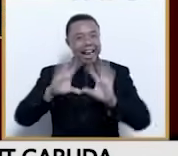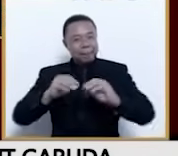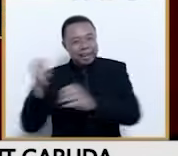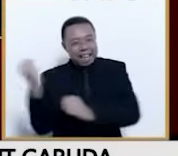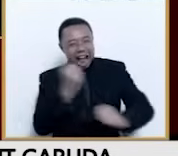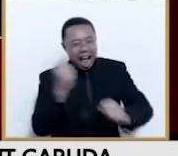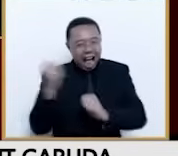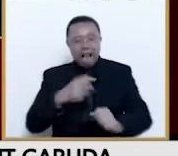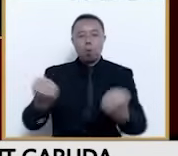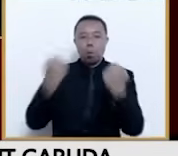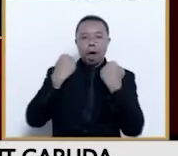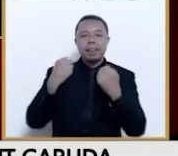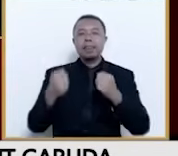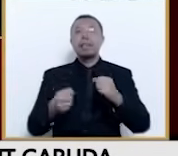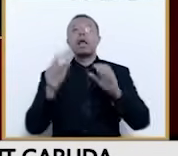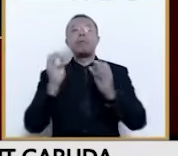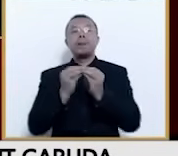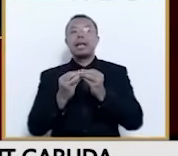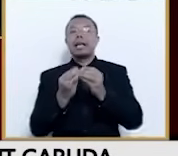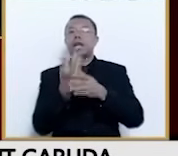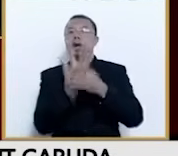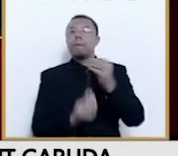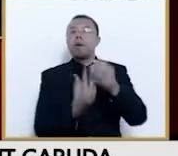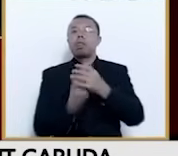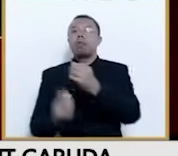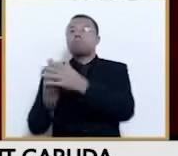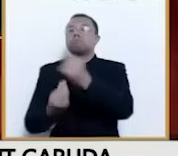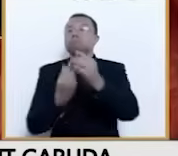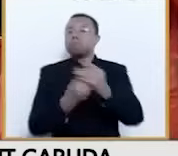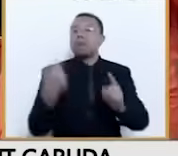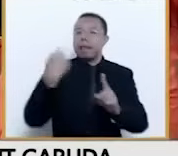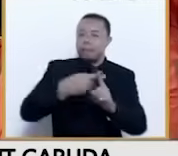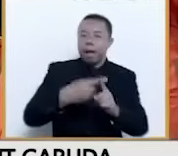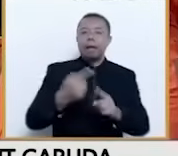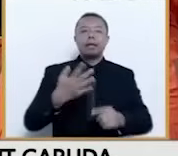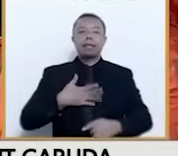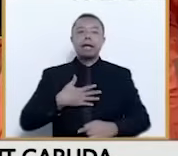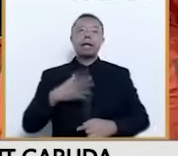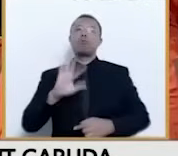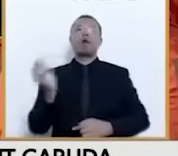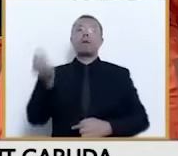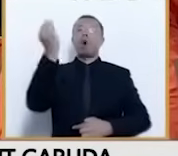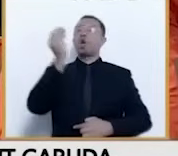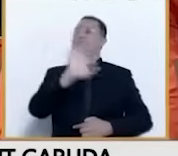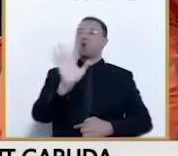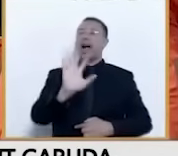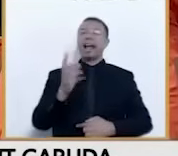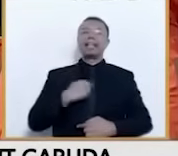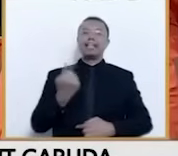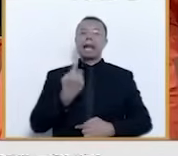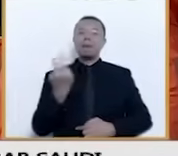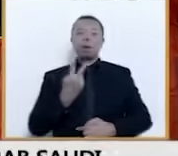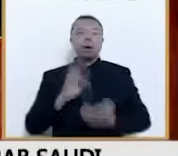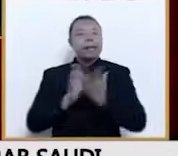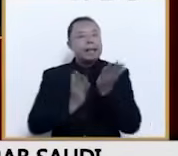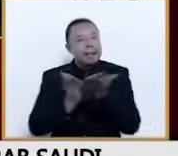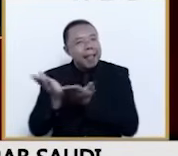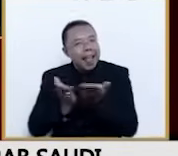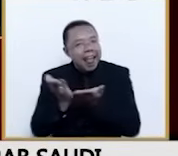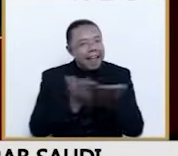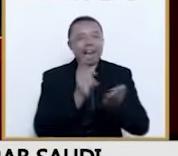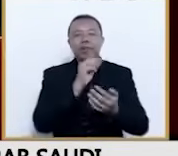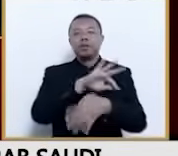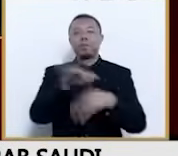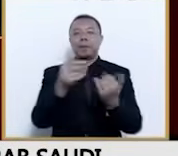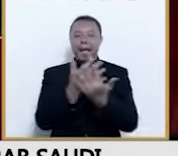resapan akan kita lanjutkan. Saya dan Bang Dul bukan atasan. Kita berdua akan menjadi pelayan